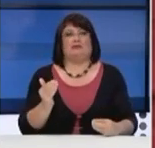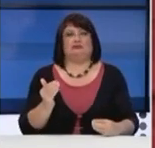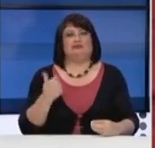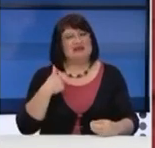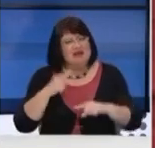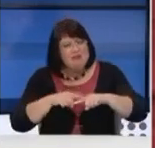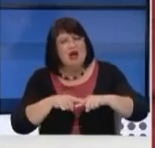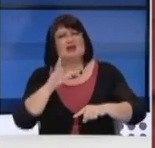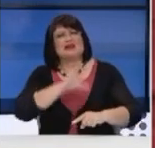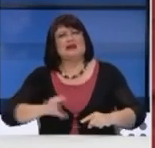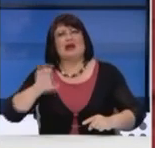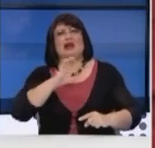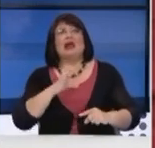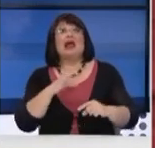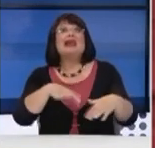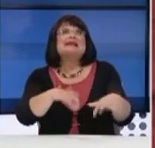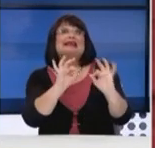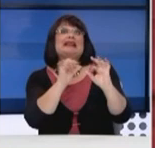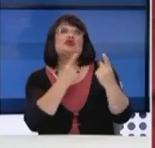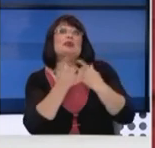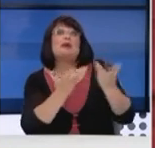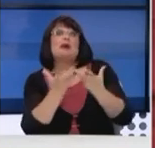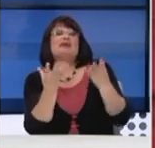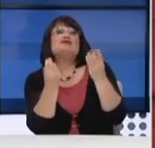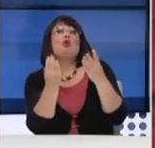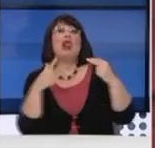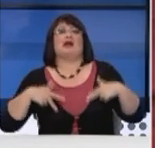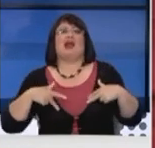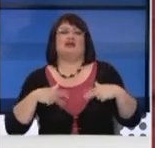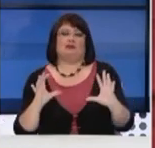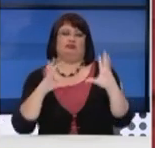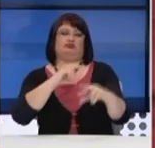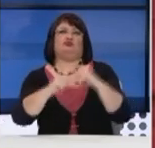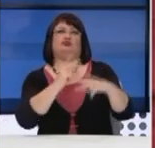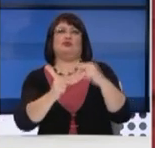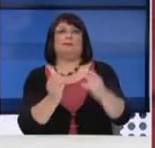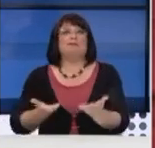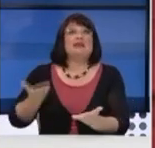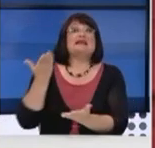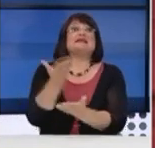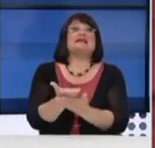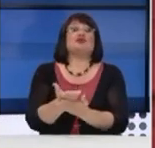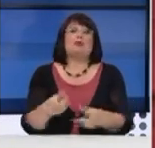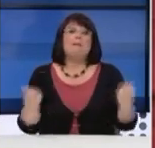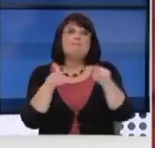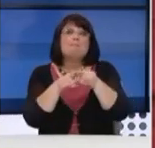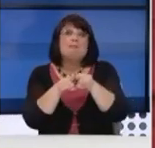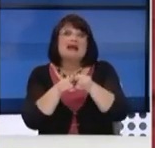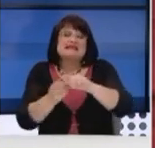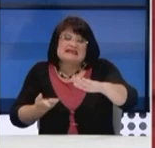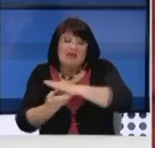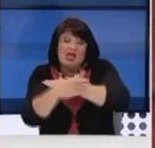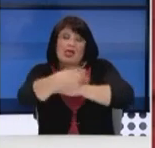να ξεκινήσουμε από την πολυμερή διαπραγμάτευση και να πάμε με αίτημα συνεκδίκασης στη Χάγη,